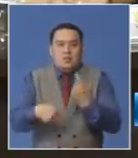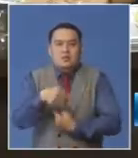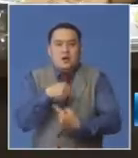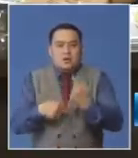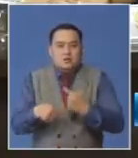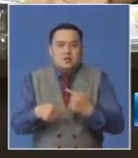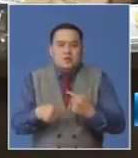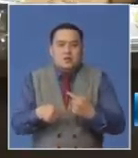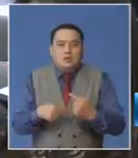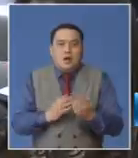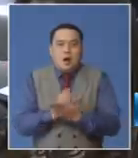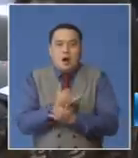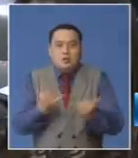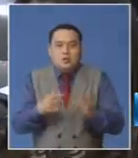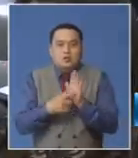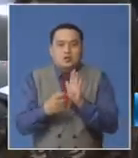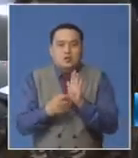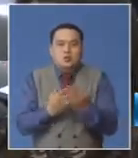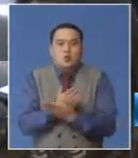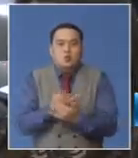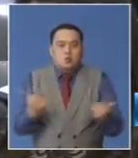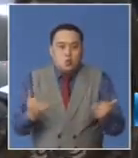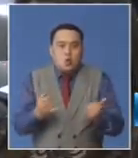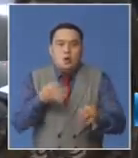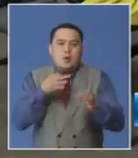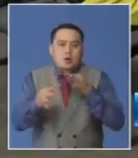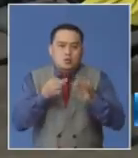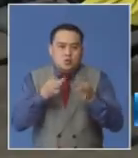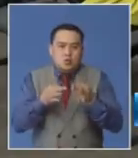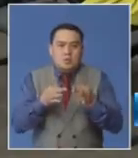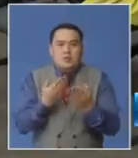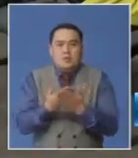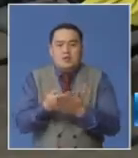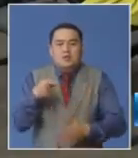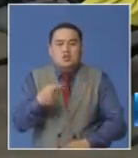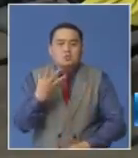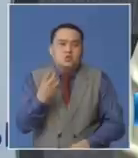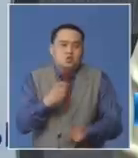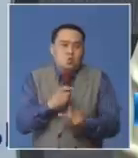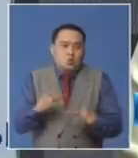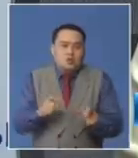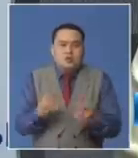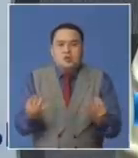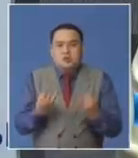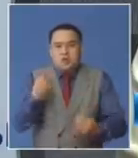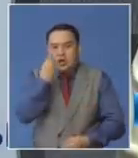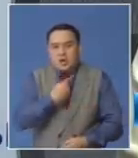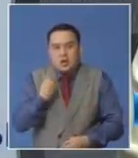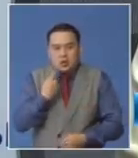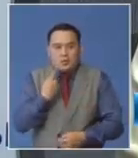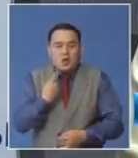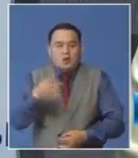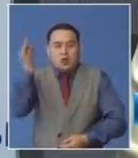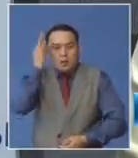предпринимательства для них оказаны более 700 услуг и проконсультироваться порядка полутора тысяч от заинтересованных